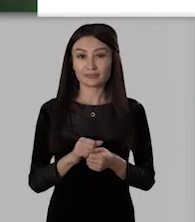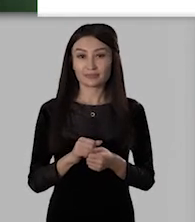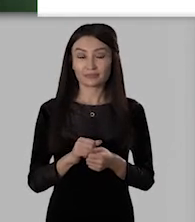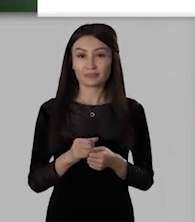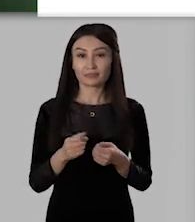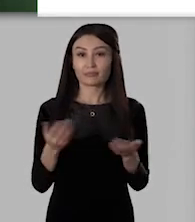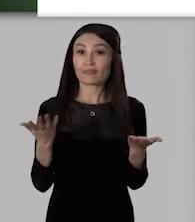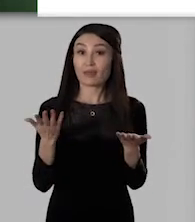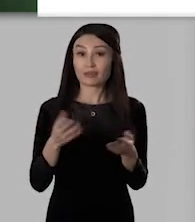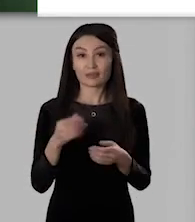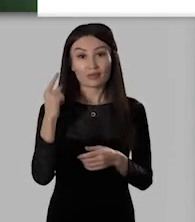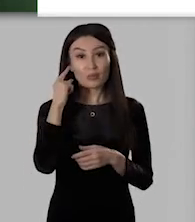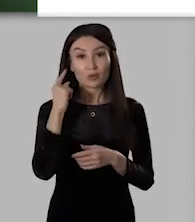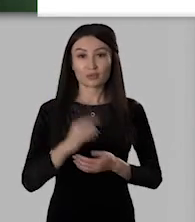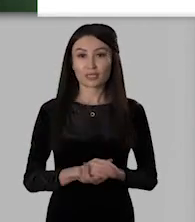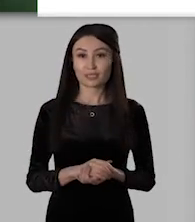кандай деп ойлойсуңар?